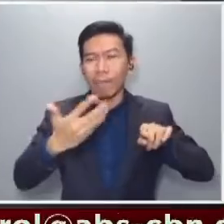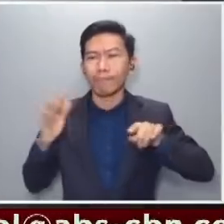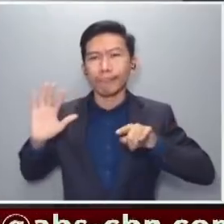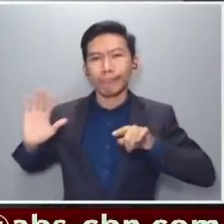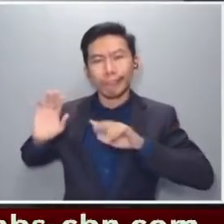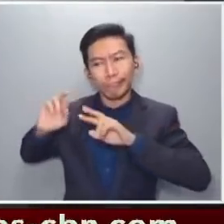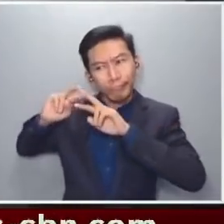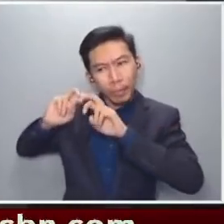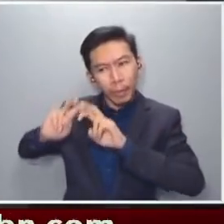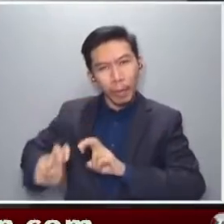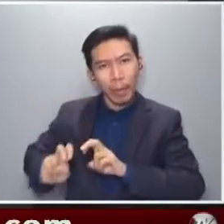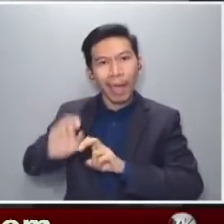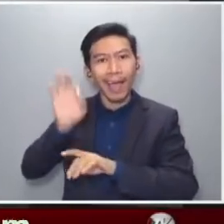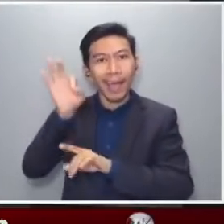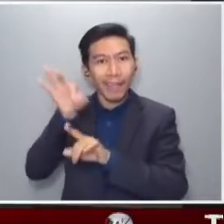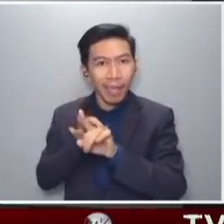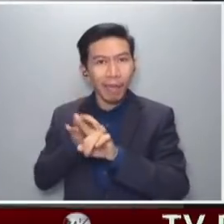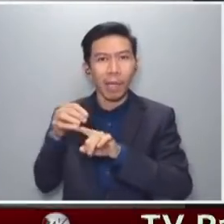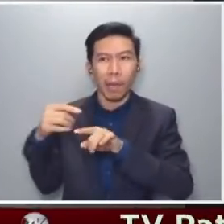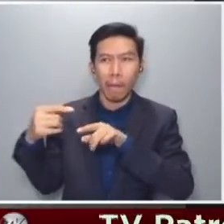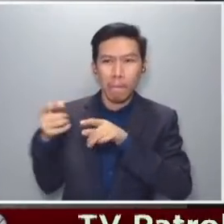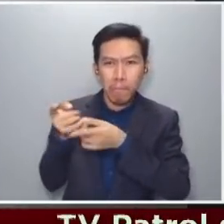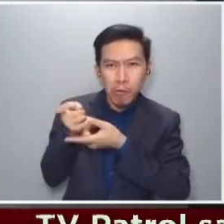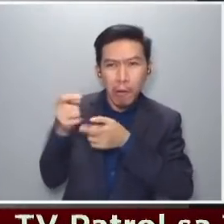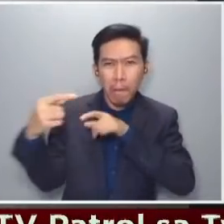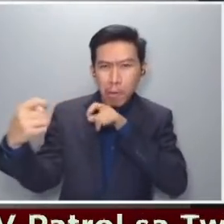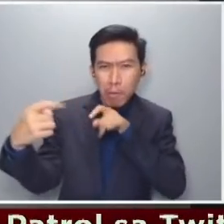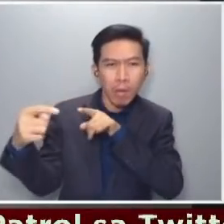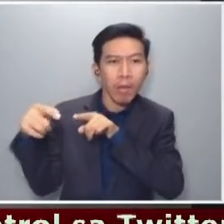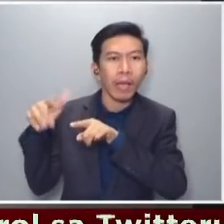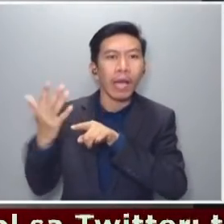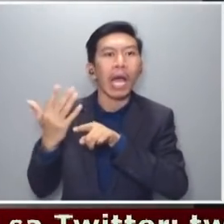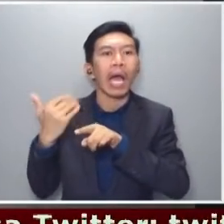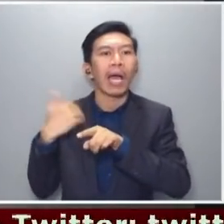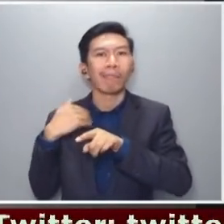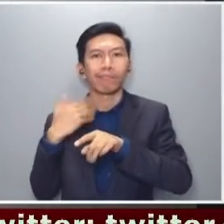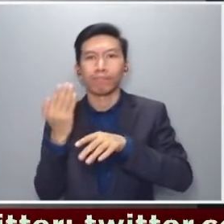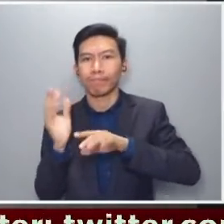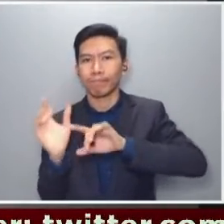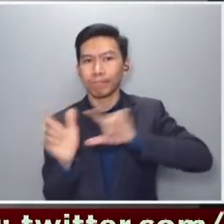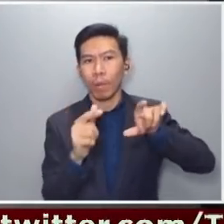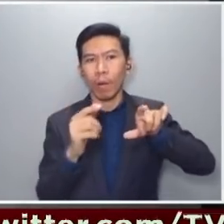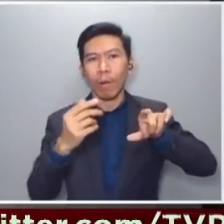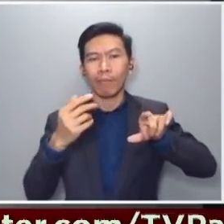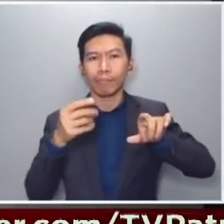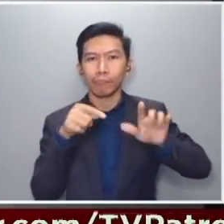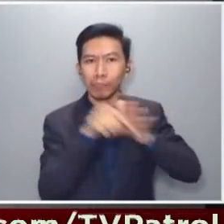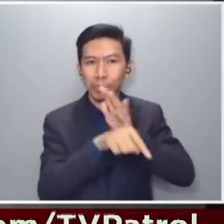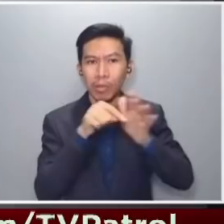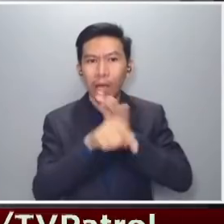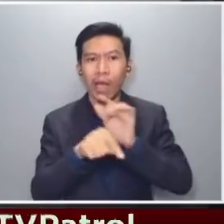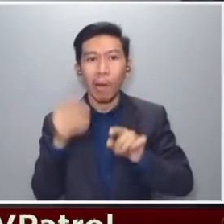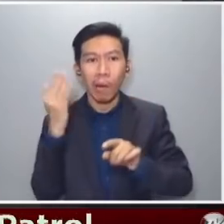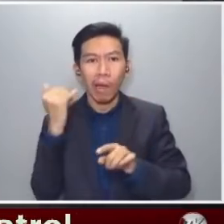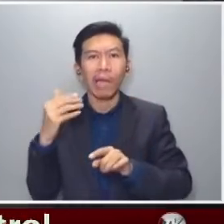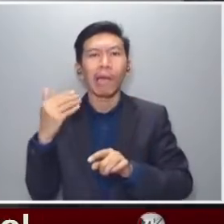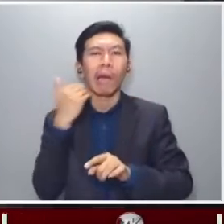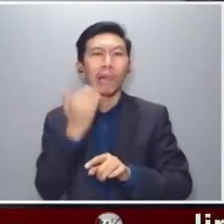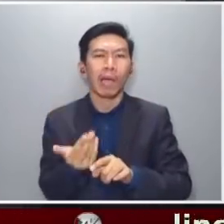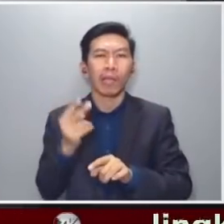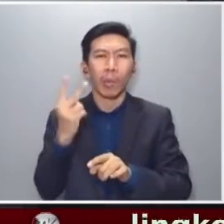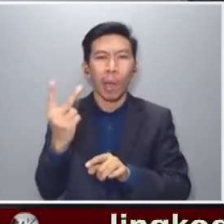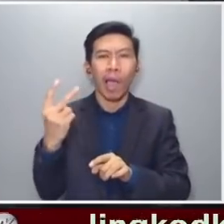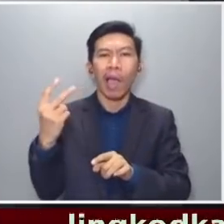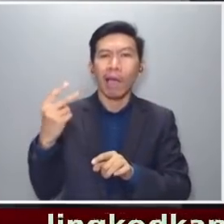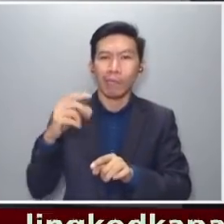Pebrero. Homicide ang ikakaso sa 5 operatiba ng PNP at PDEA sa pagkamatay ng 2 pulis at 1 taga-PDEA. Attempted